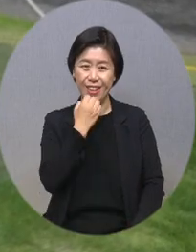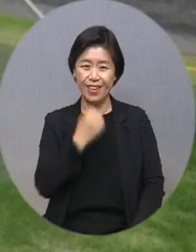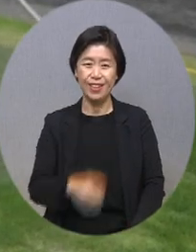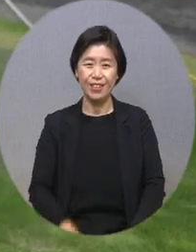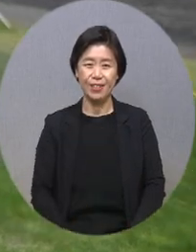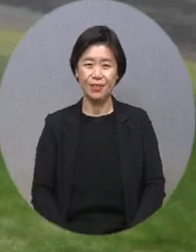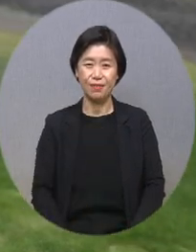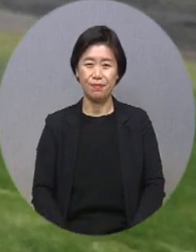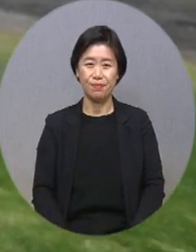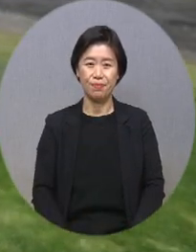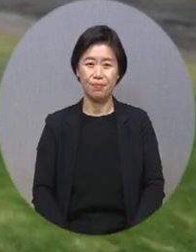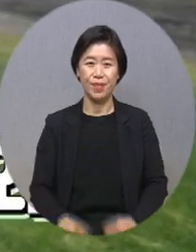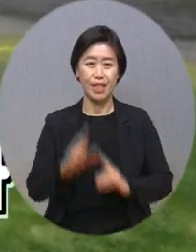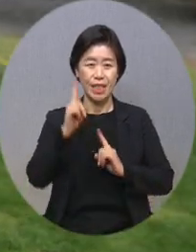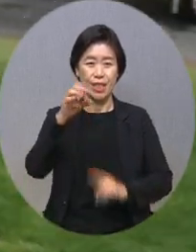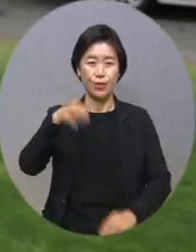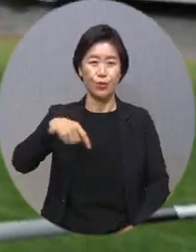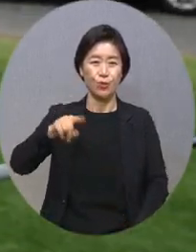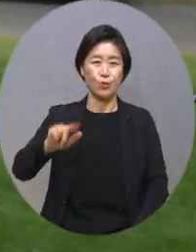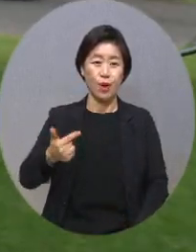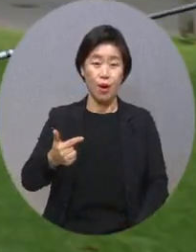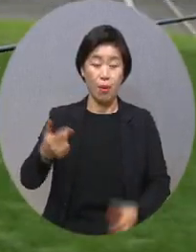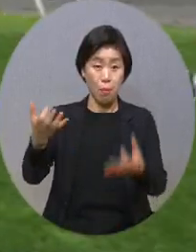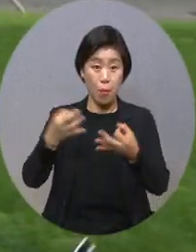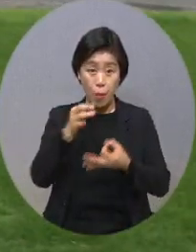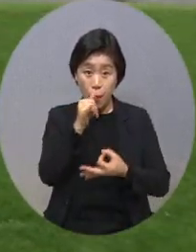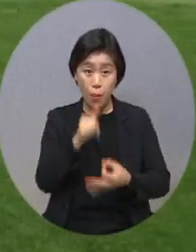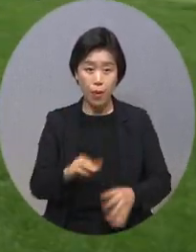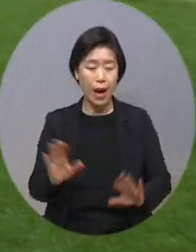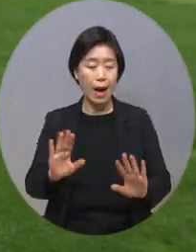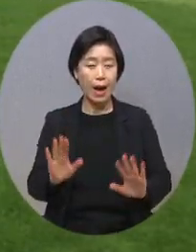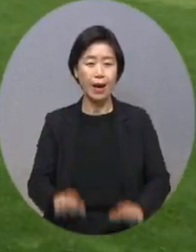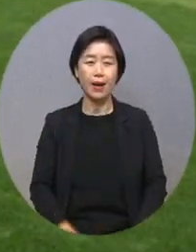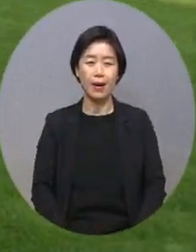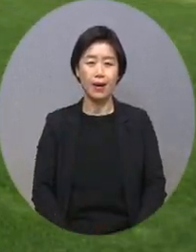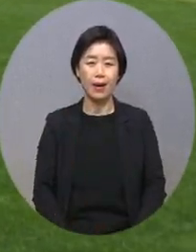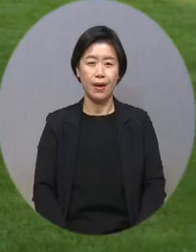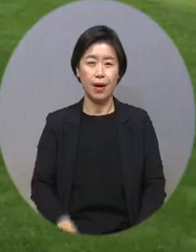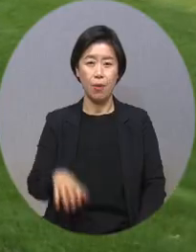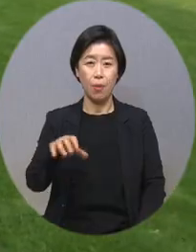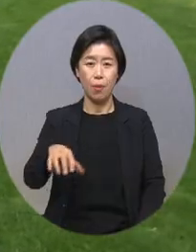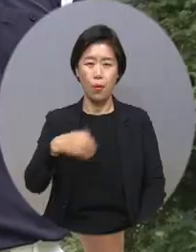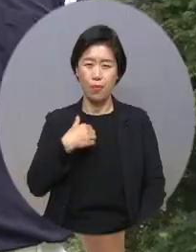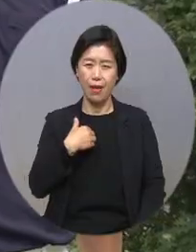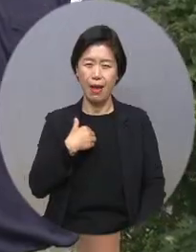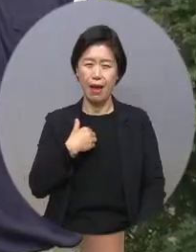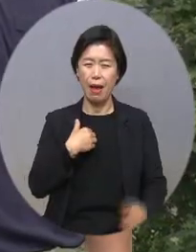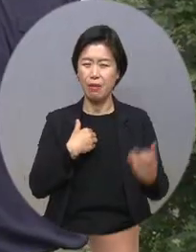있나? 아니 안 보고 있어. 아 여기서 이제 동생 생기겠네.